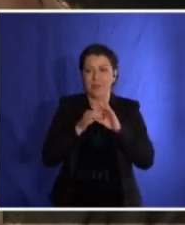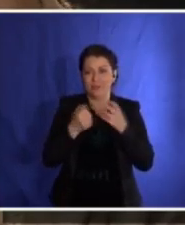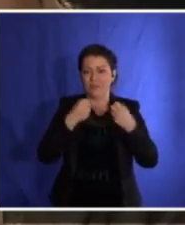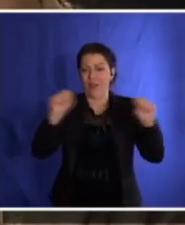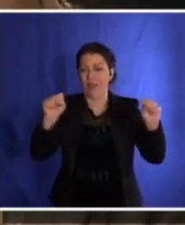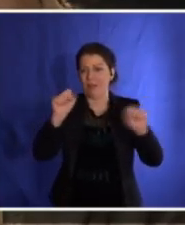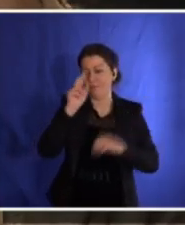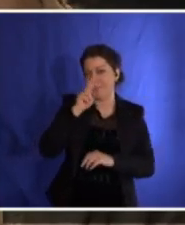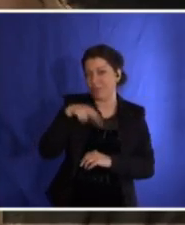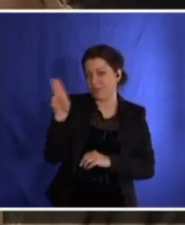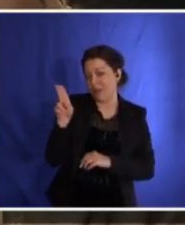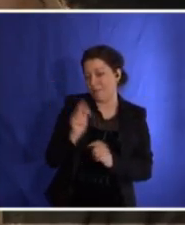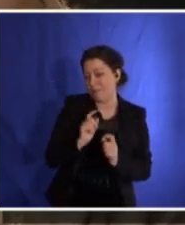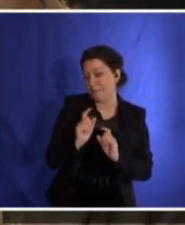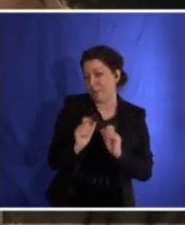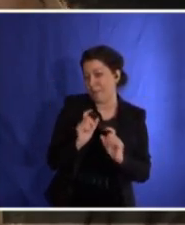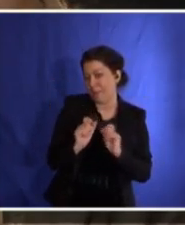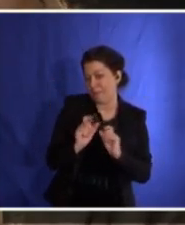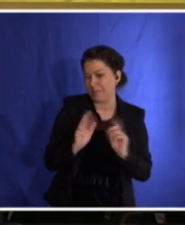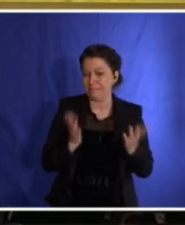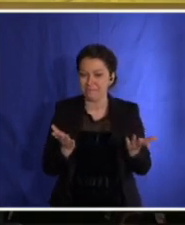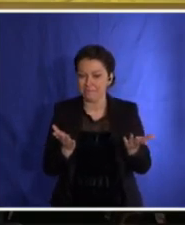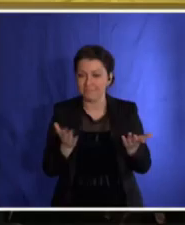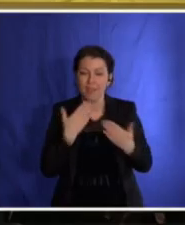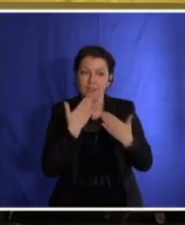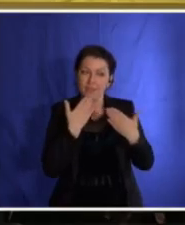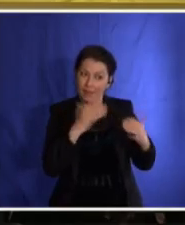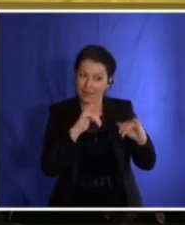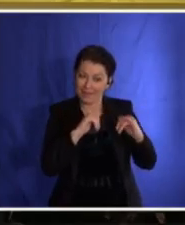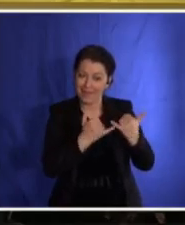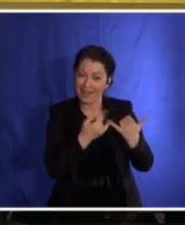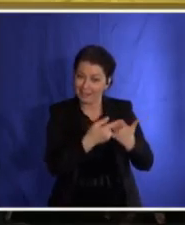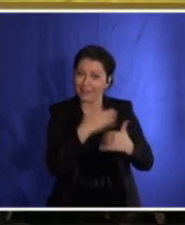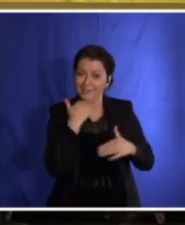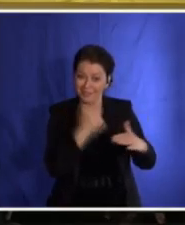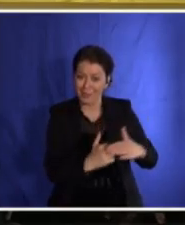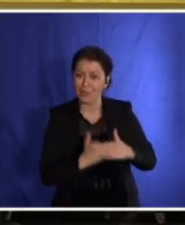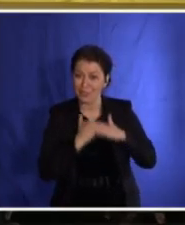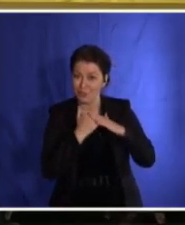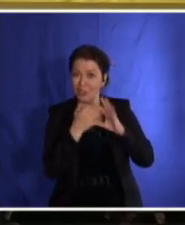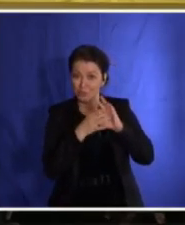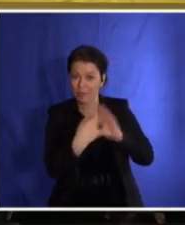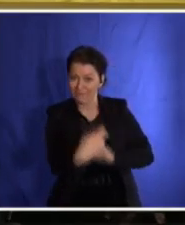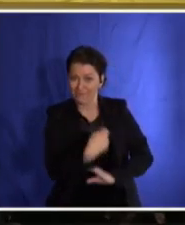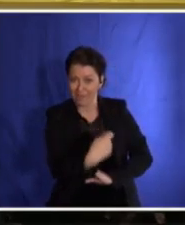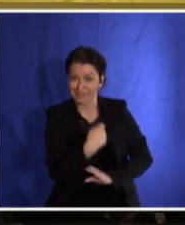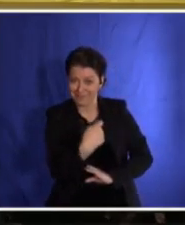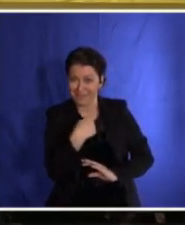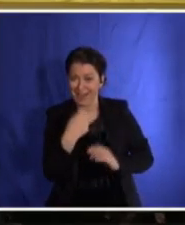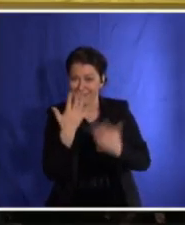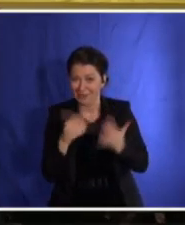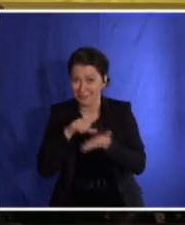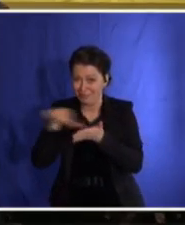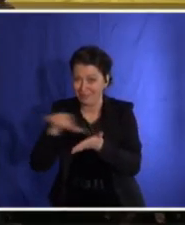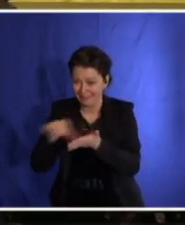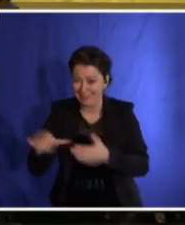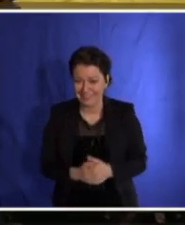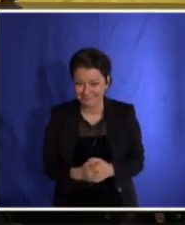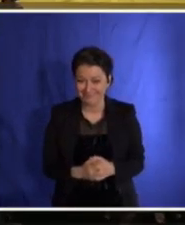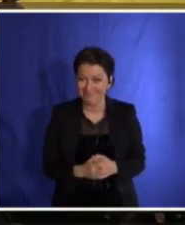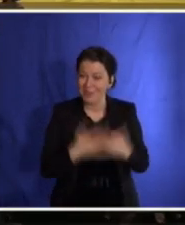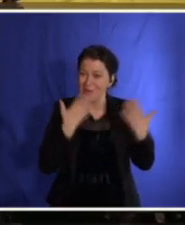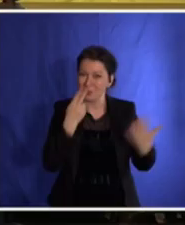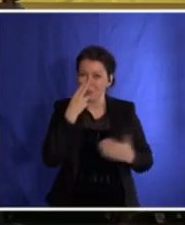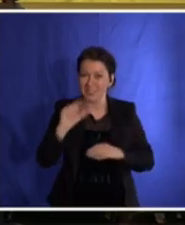WhatsAppen. Danke den Eltern, die das auch sehr tatkräftig unterstützen finanziell. Es ist der erste Weg in die